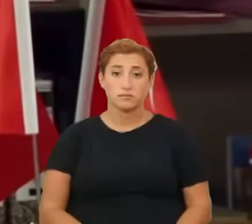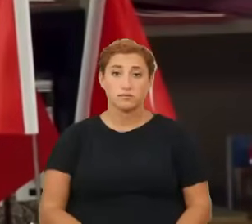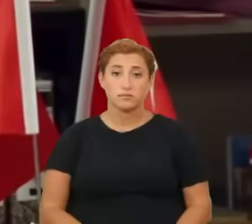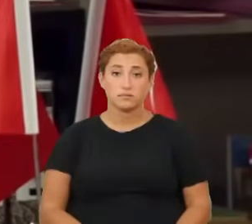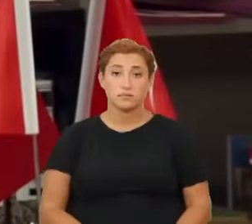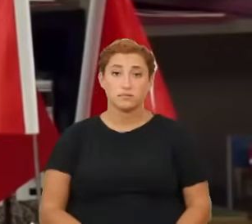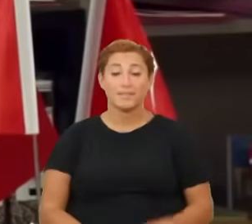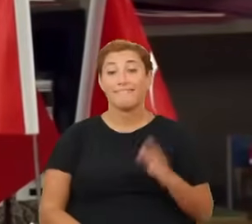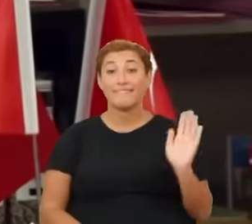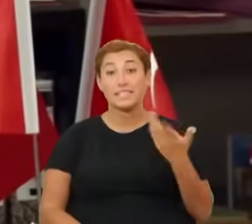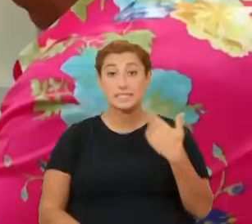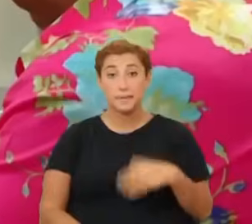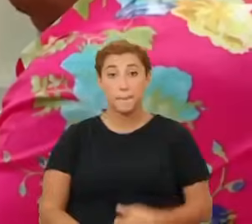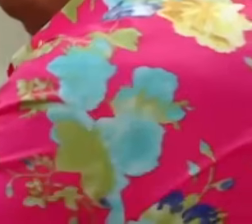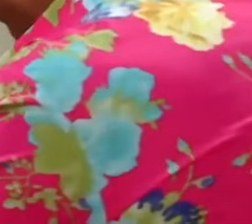Yani neyse.